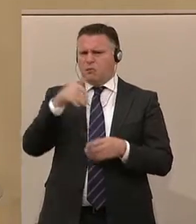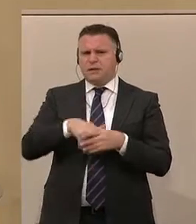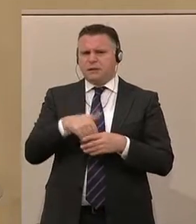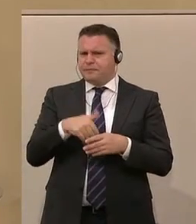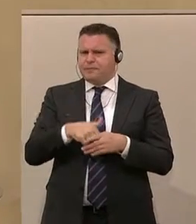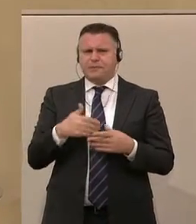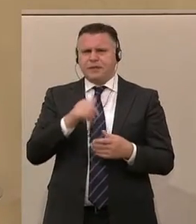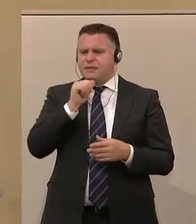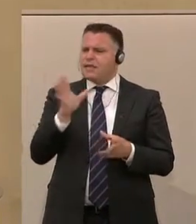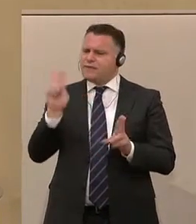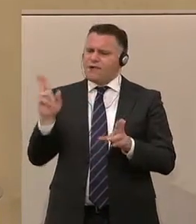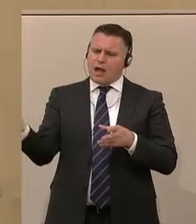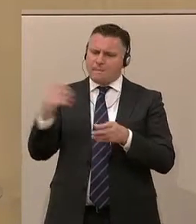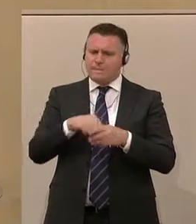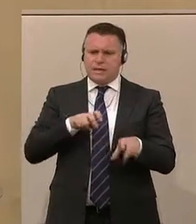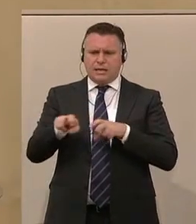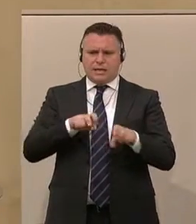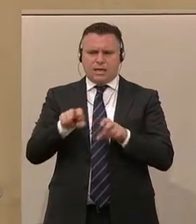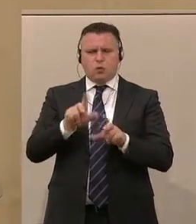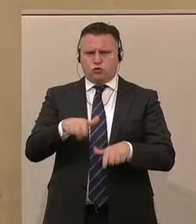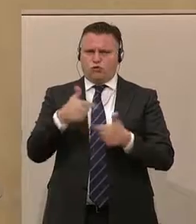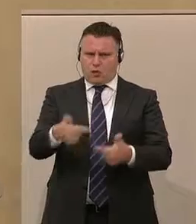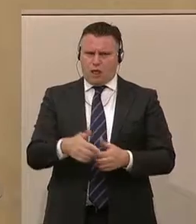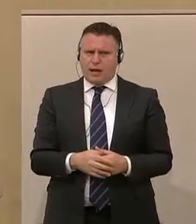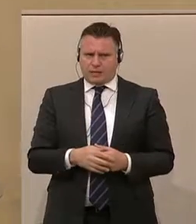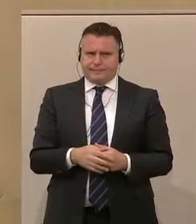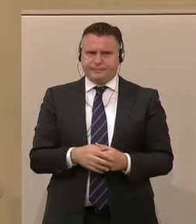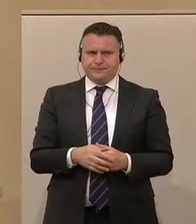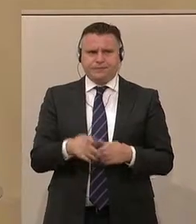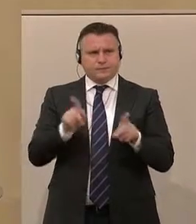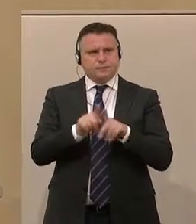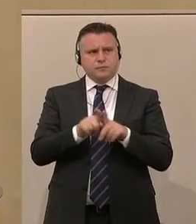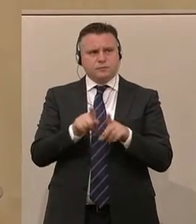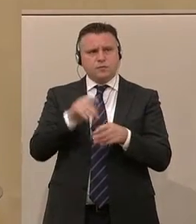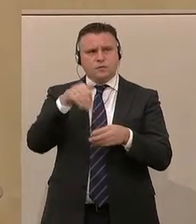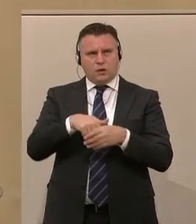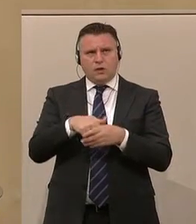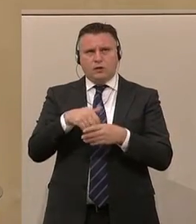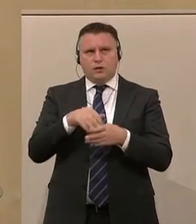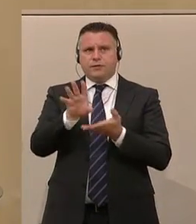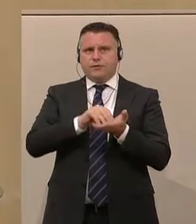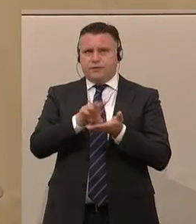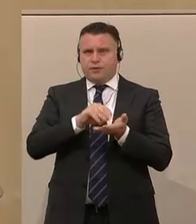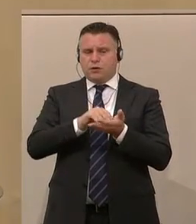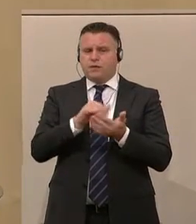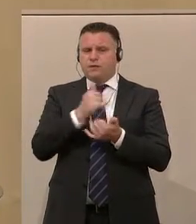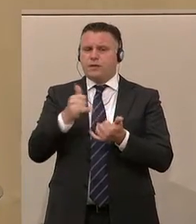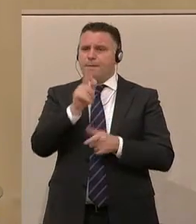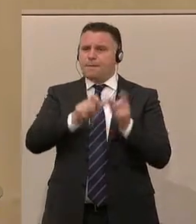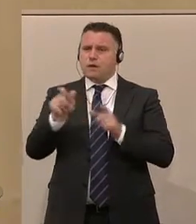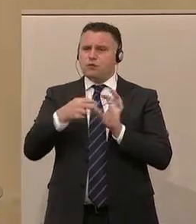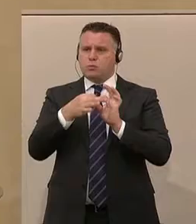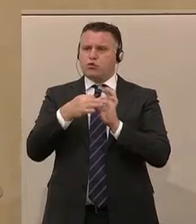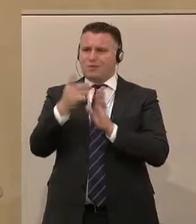Ausmaß berücksichtigt worden sind in der Regierungsvorlage. Darunter fallen unter anderem eben auch die Bestimmungen zu der Verwendung von personenbezogenen